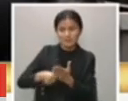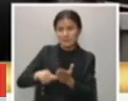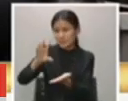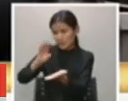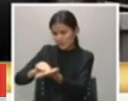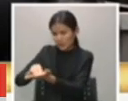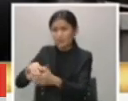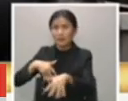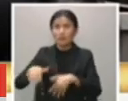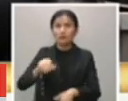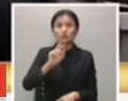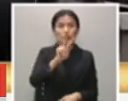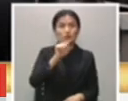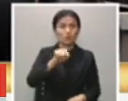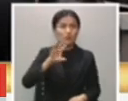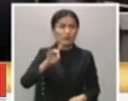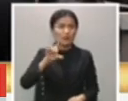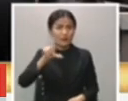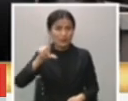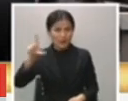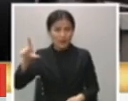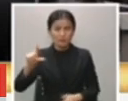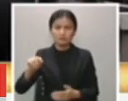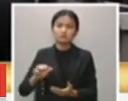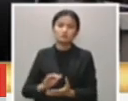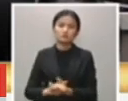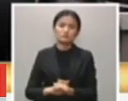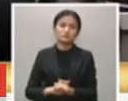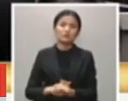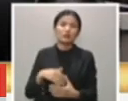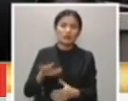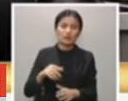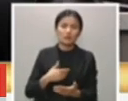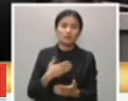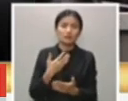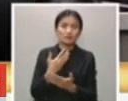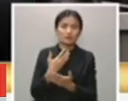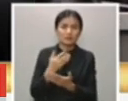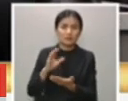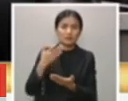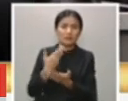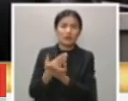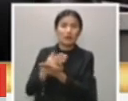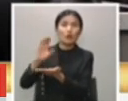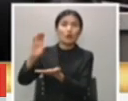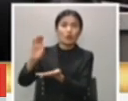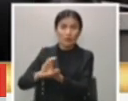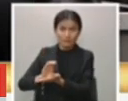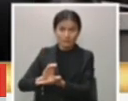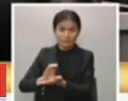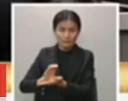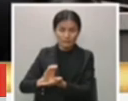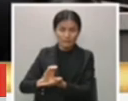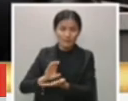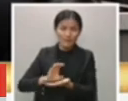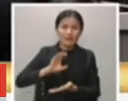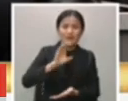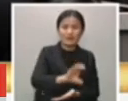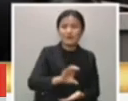านแล้วท่านก็มาใช้กระบวนการงบประมาณแผ่นดินเพื่อที่จะมาจัดใช้ผ่านทางภาครัฐ